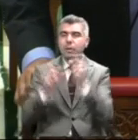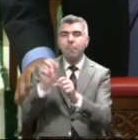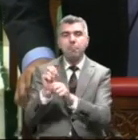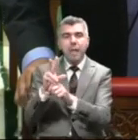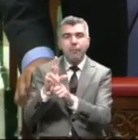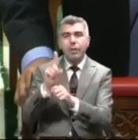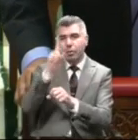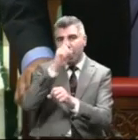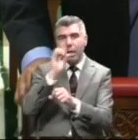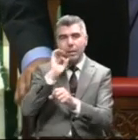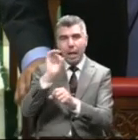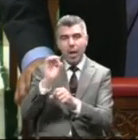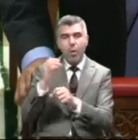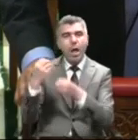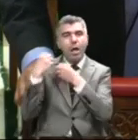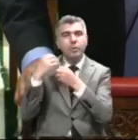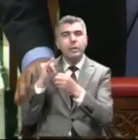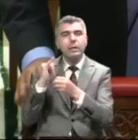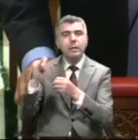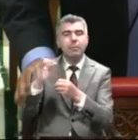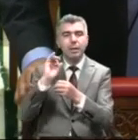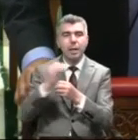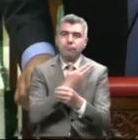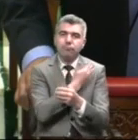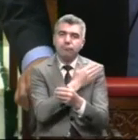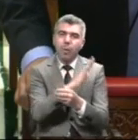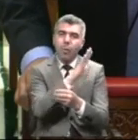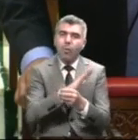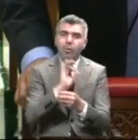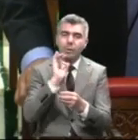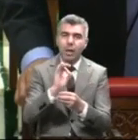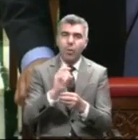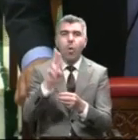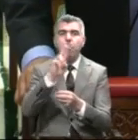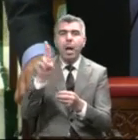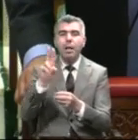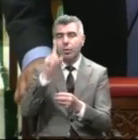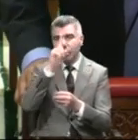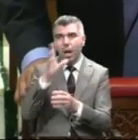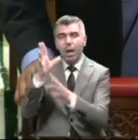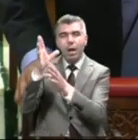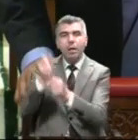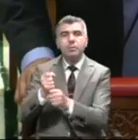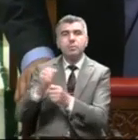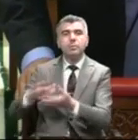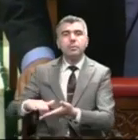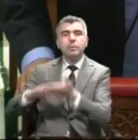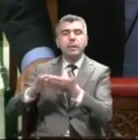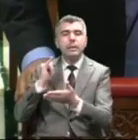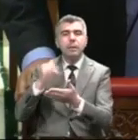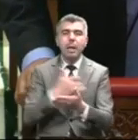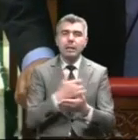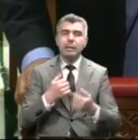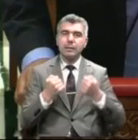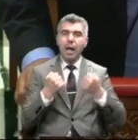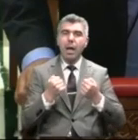وعوده بالنفع والمغفره ان شاء الله ولجلاله الملك دوام الصحه